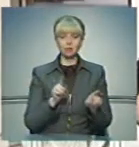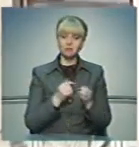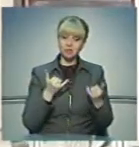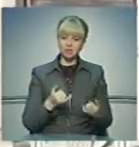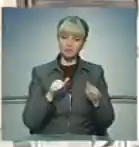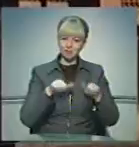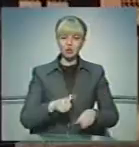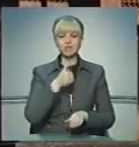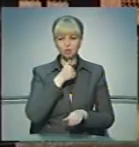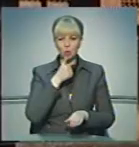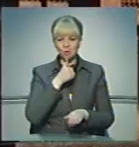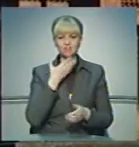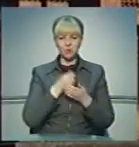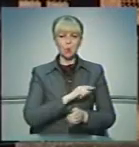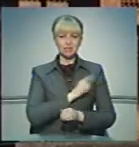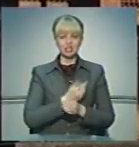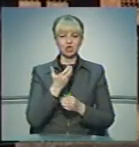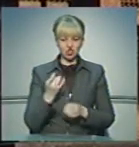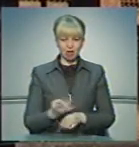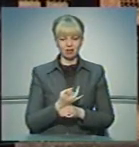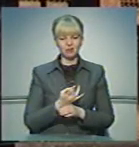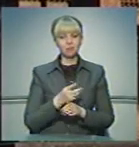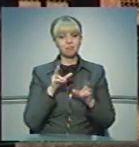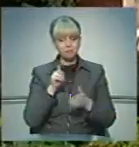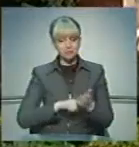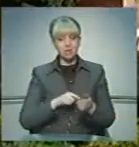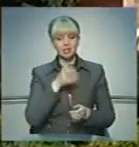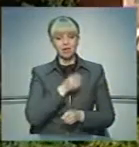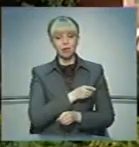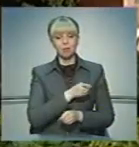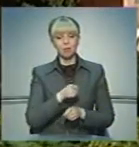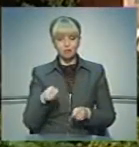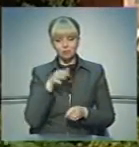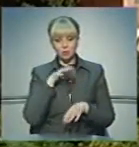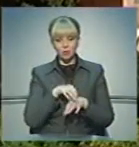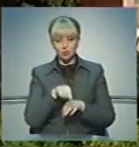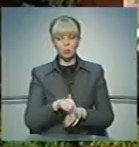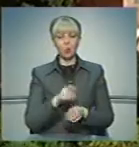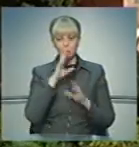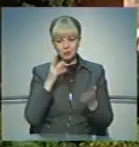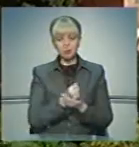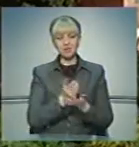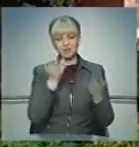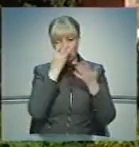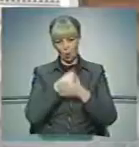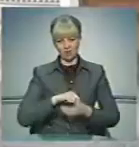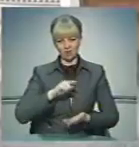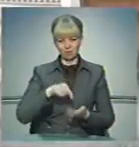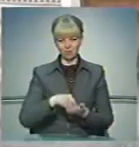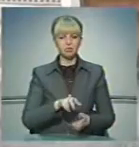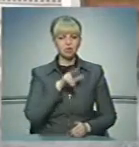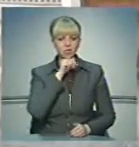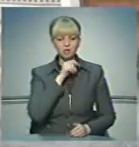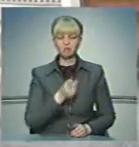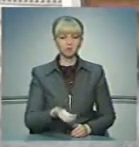нині вирішила спробувати свої сили ще раз. Зізнається, за час, проведений тут, встигла закохатися у місто.